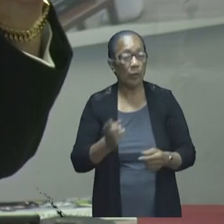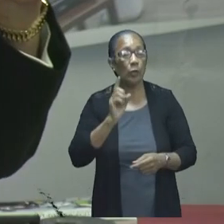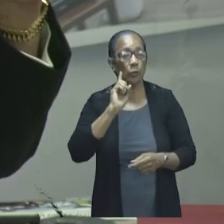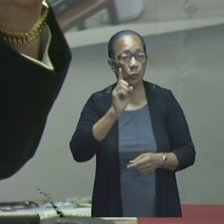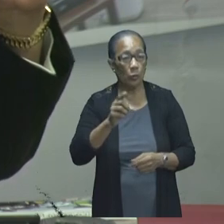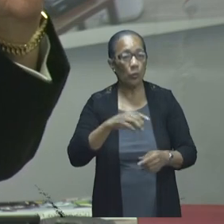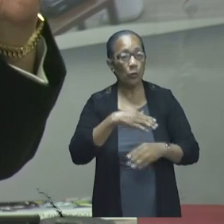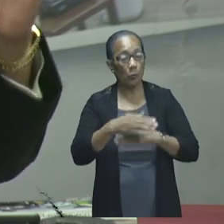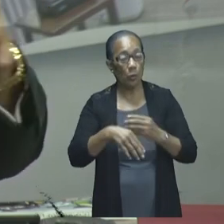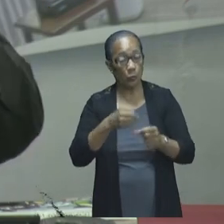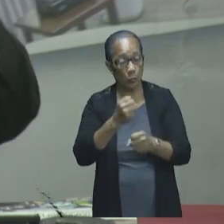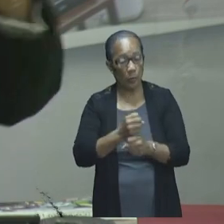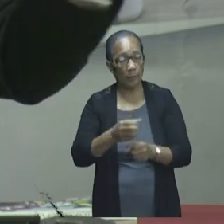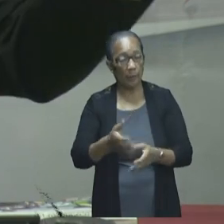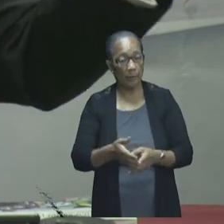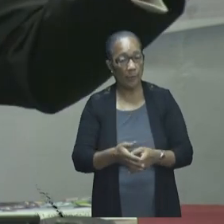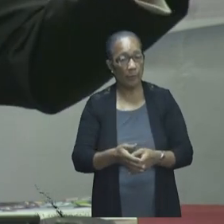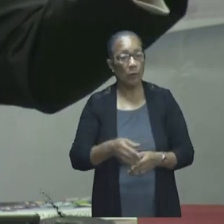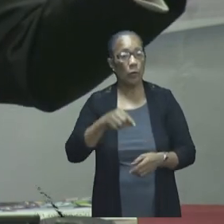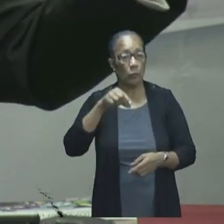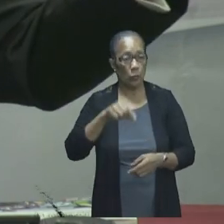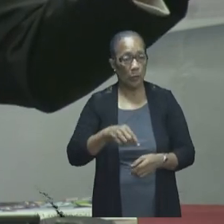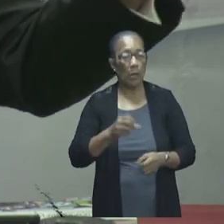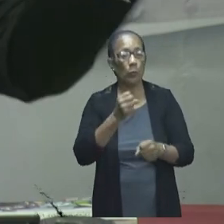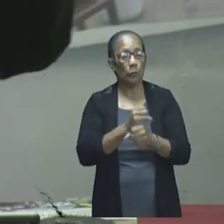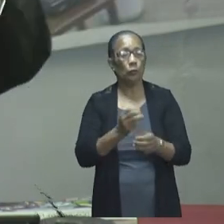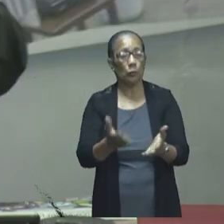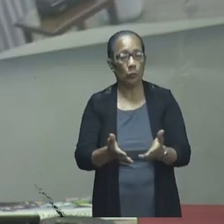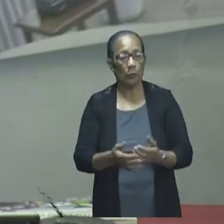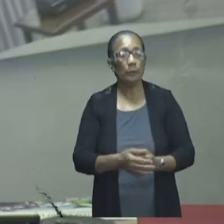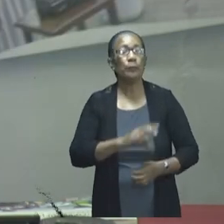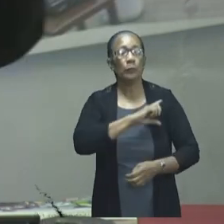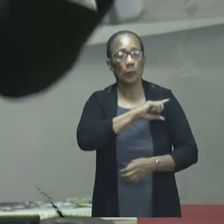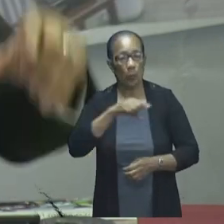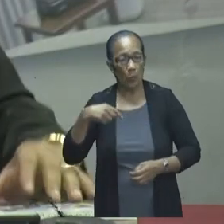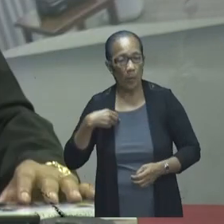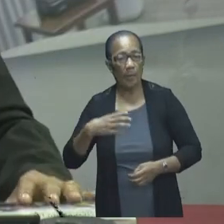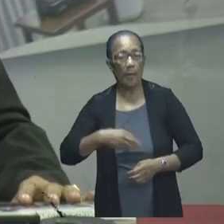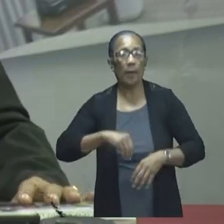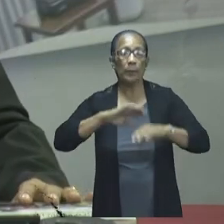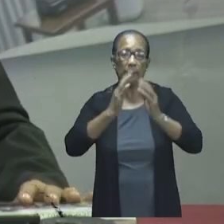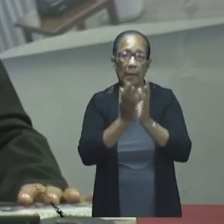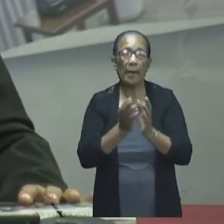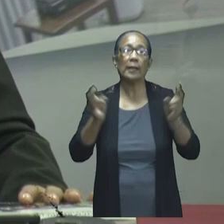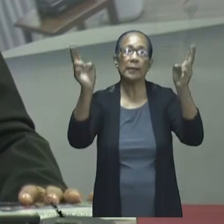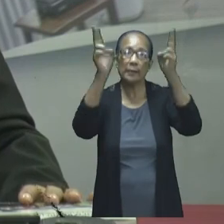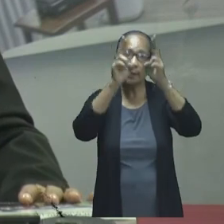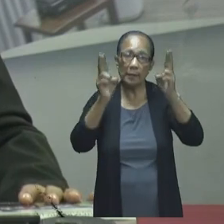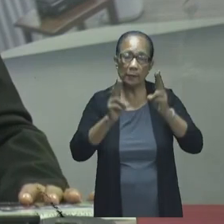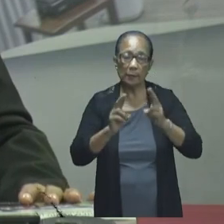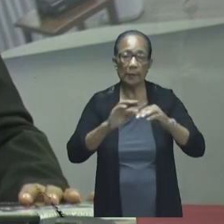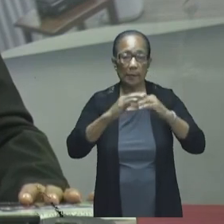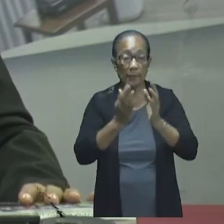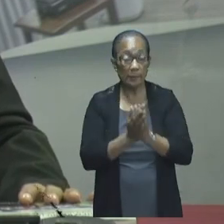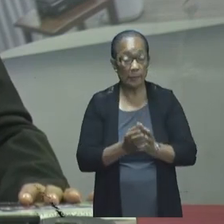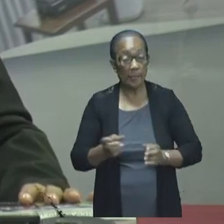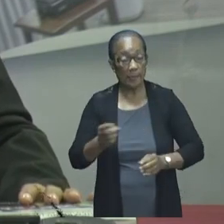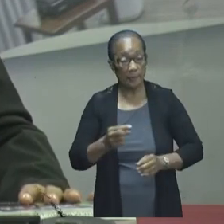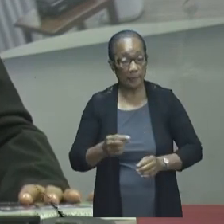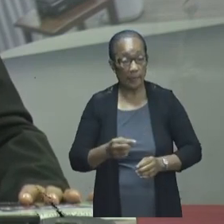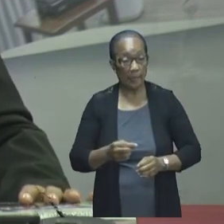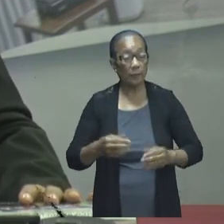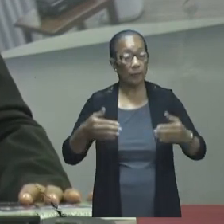van en tj nu gaan we het uitfaseren wij hebben op alle internationale fora gezegd en straks heb ik werp conferencier van